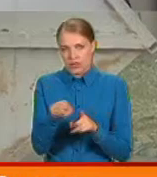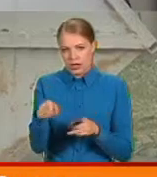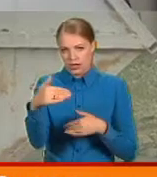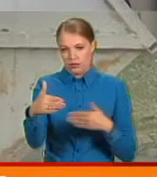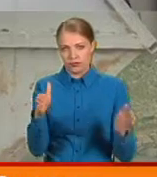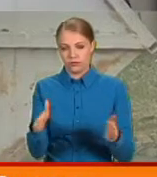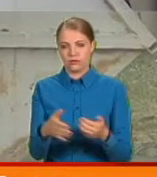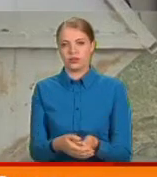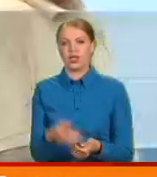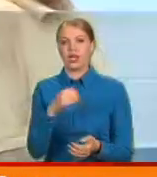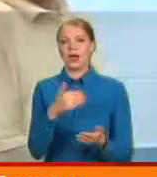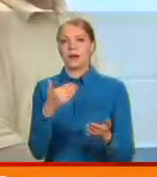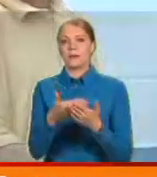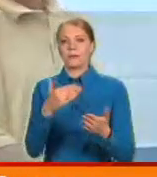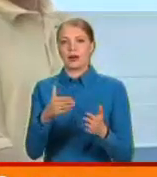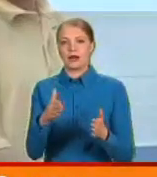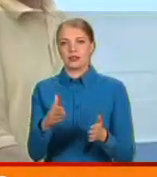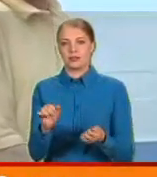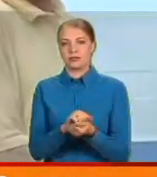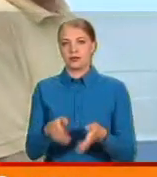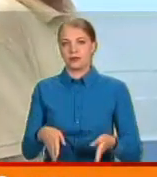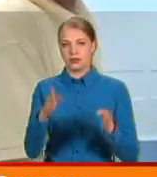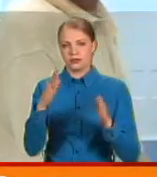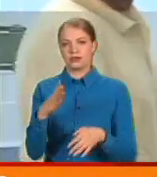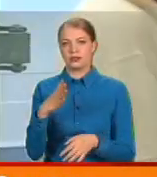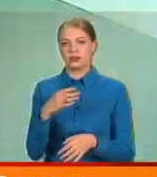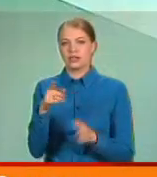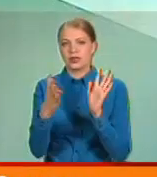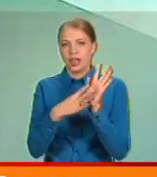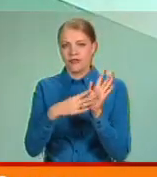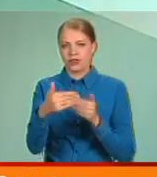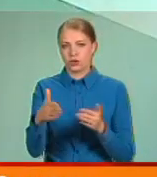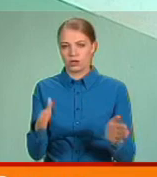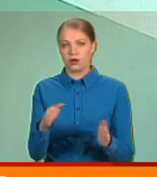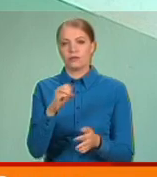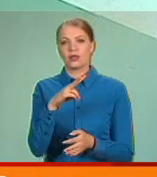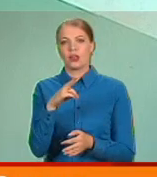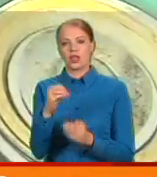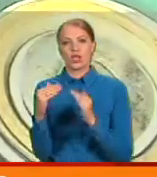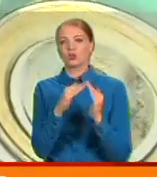маленький. То через прибирання в під'їзді не 9 контейнерів.